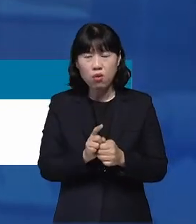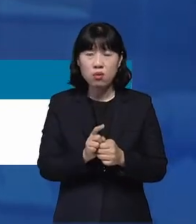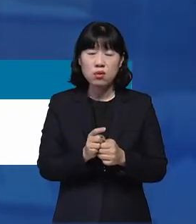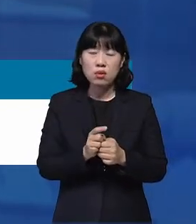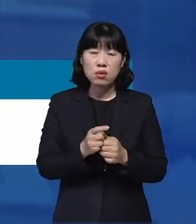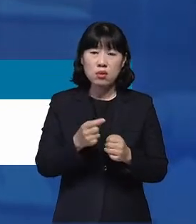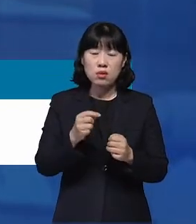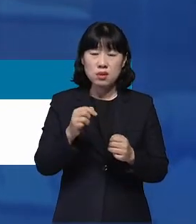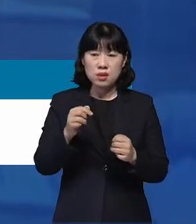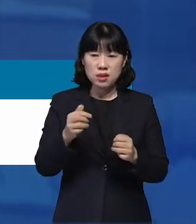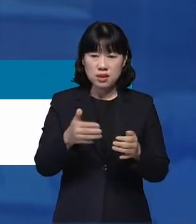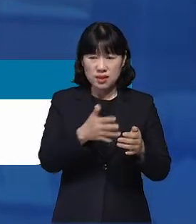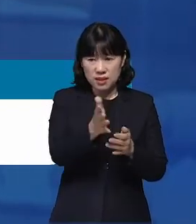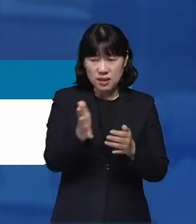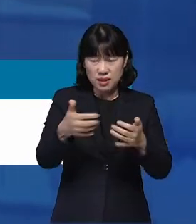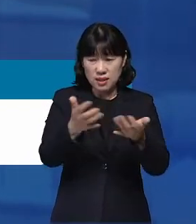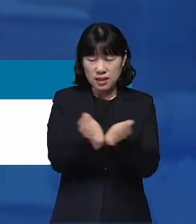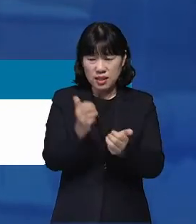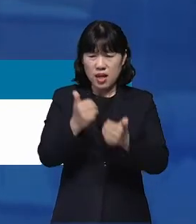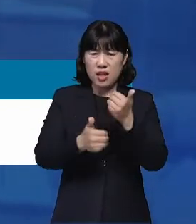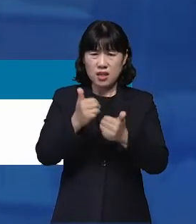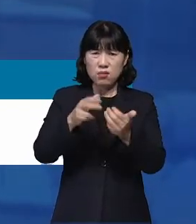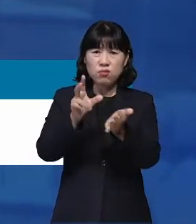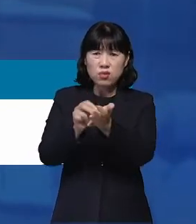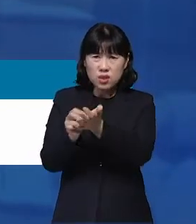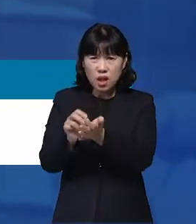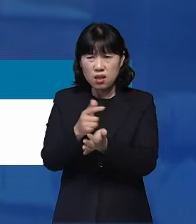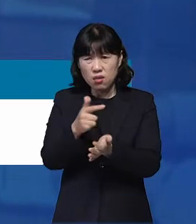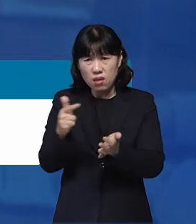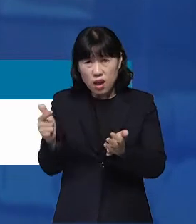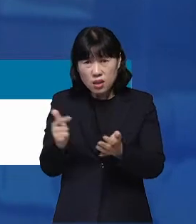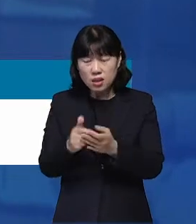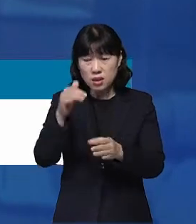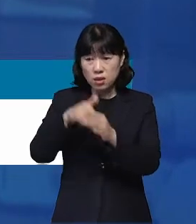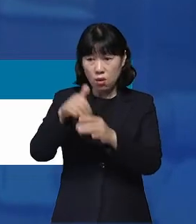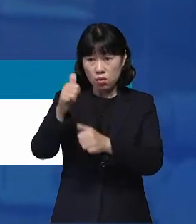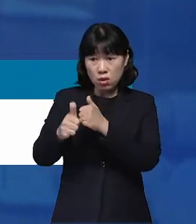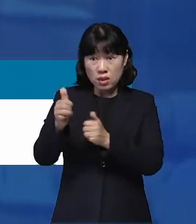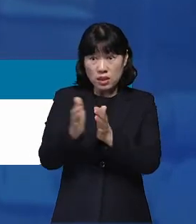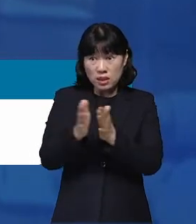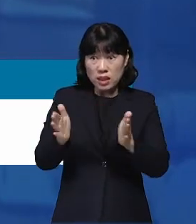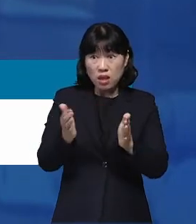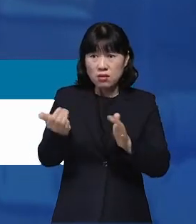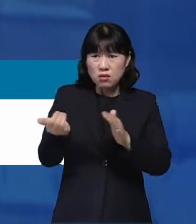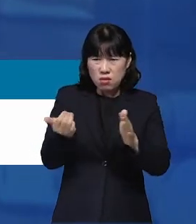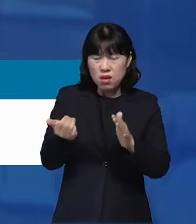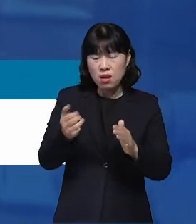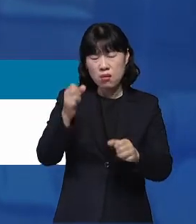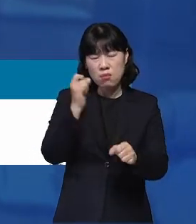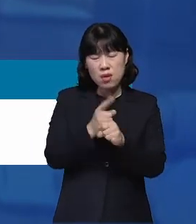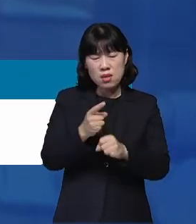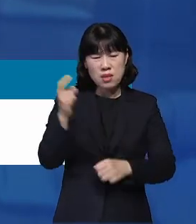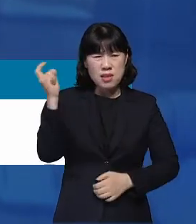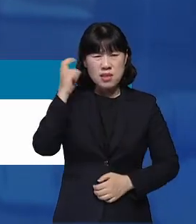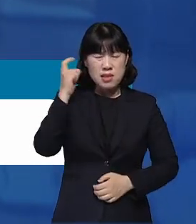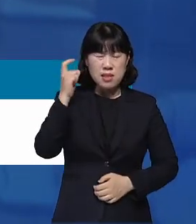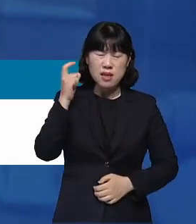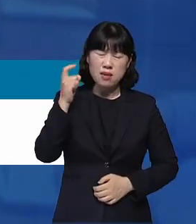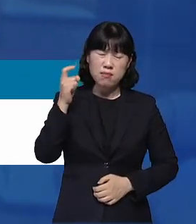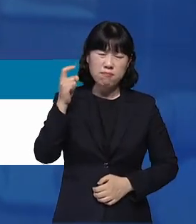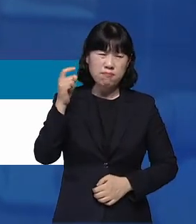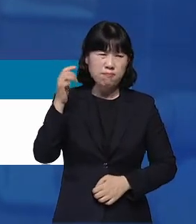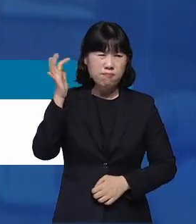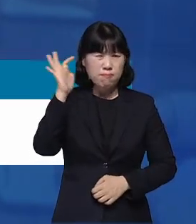대결 이야기 계파 갈등 이야기 이런거 때문에 국민들이 정선 시작도 하기 전에 짜증부터 내고 계십니다 이런 얘기 할 때가 아니라